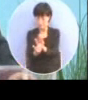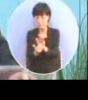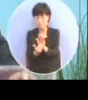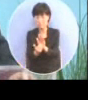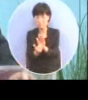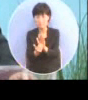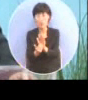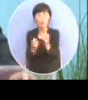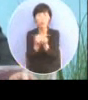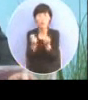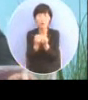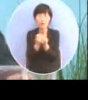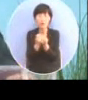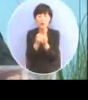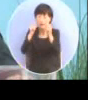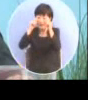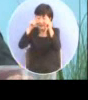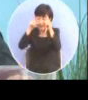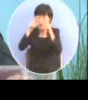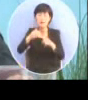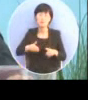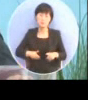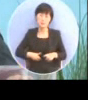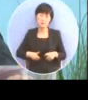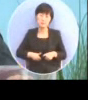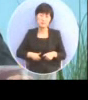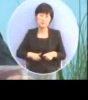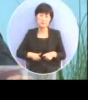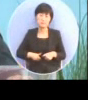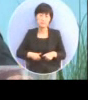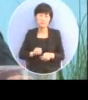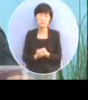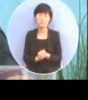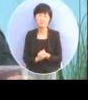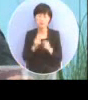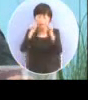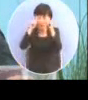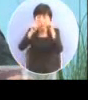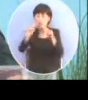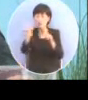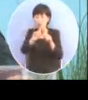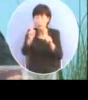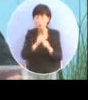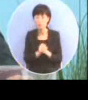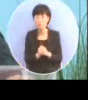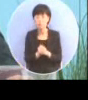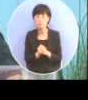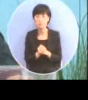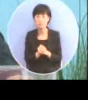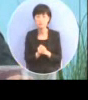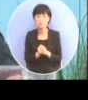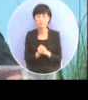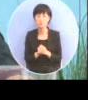Điều này chúng ta chớ để cái quyền phép bóng tối lừa dối chúng ta, phải hiểu điều này đi. Điều léo điều gì?